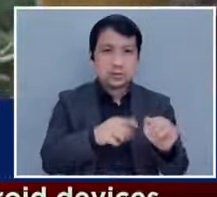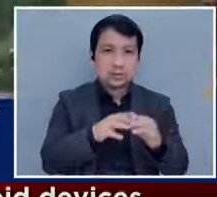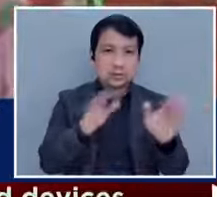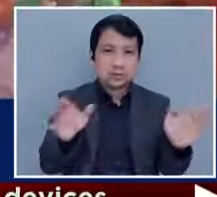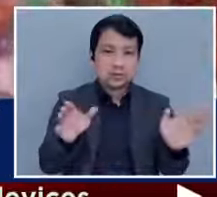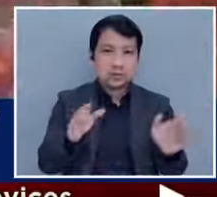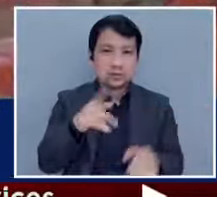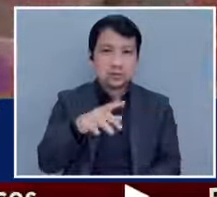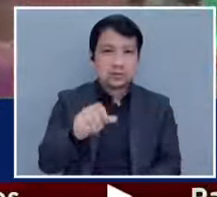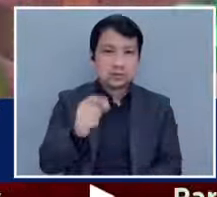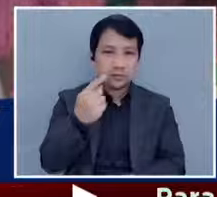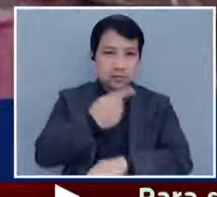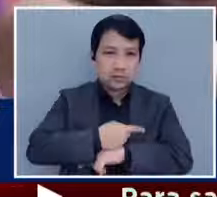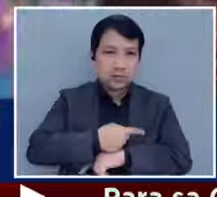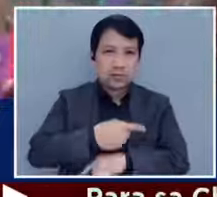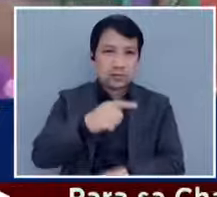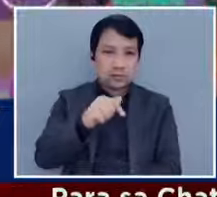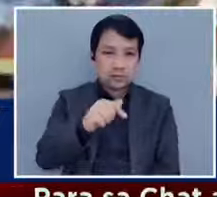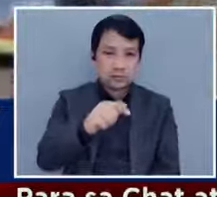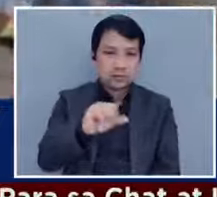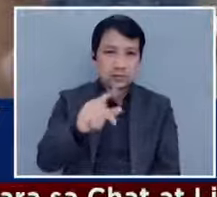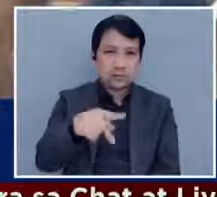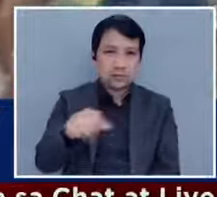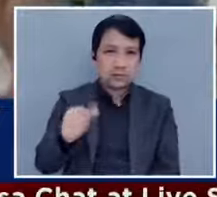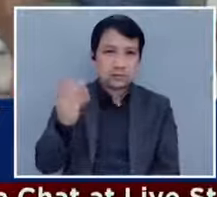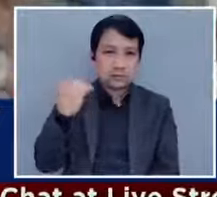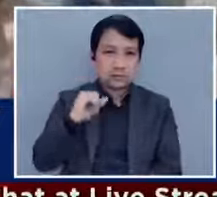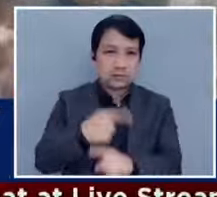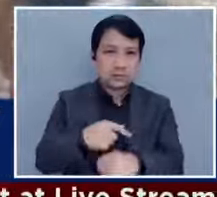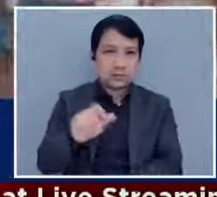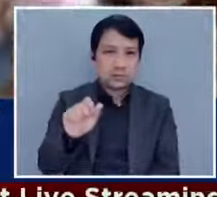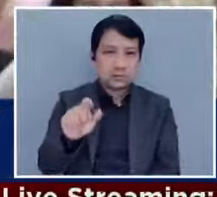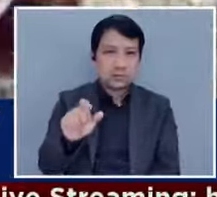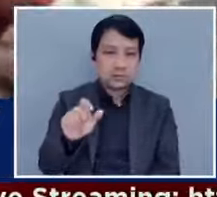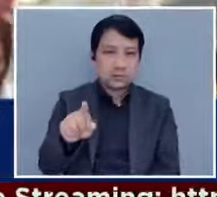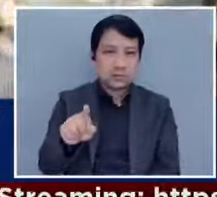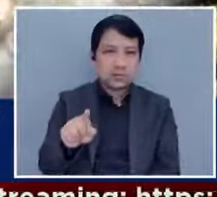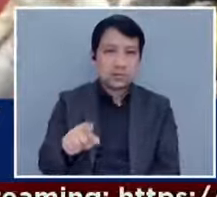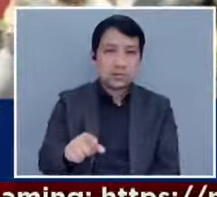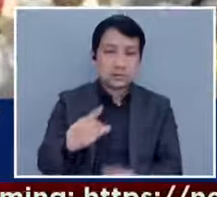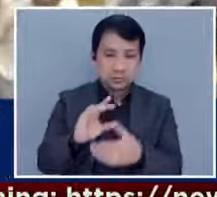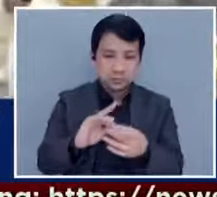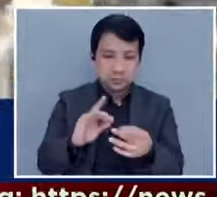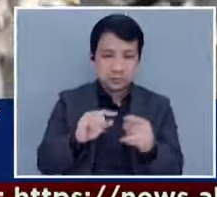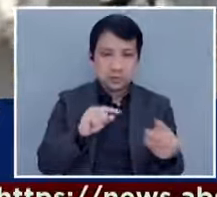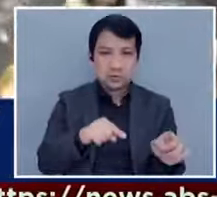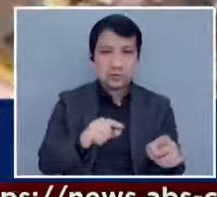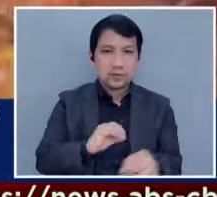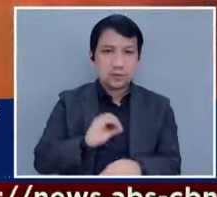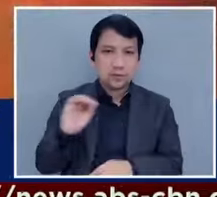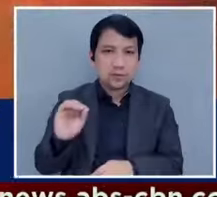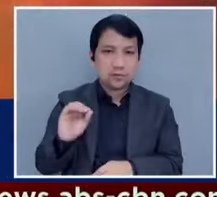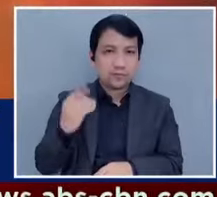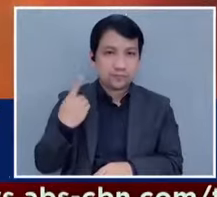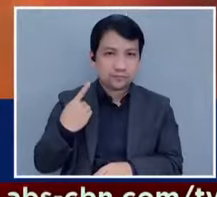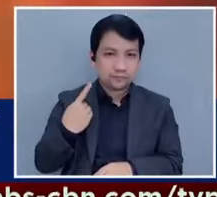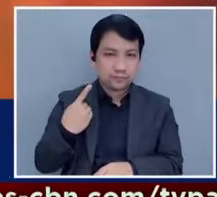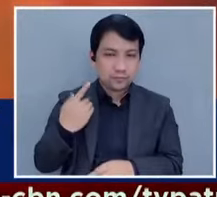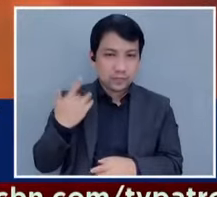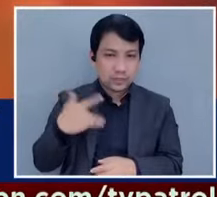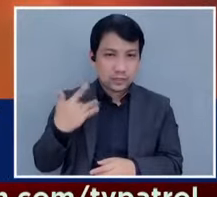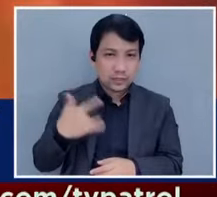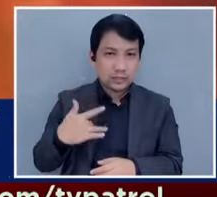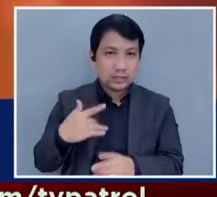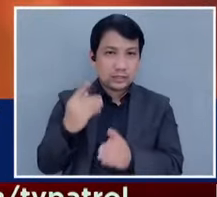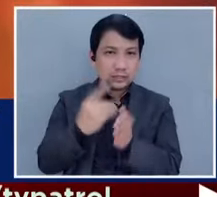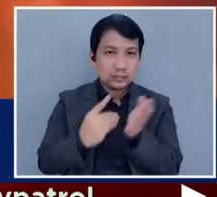Pantropico Day. Sa ASAP natin to noong April 11. Nice! Kwento po ni Maricel, sariling disenyo nila ang mga damit at inabot sila